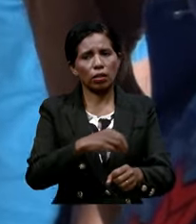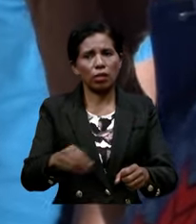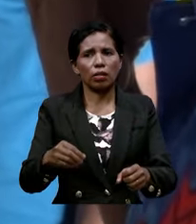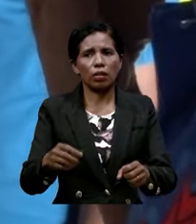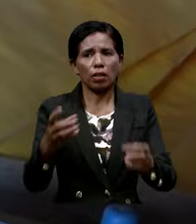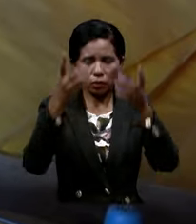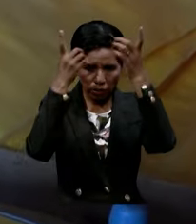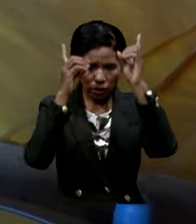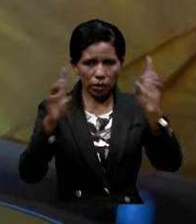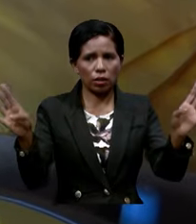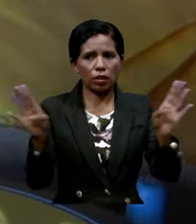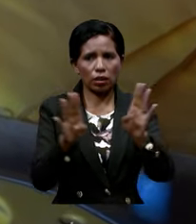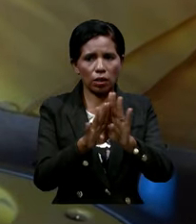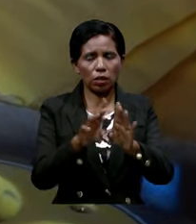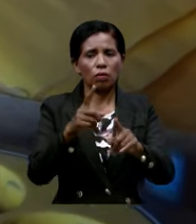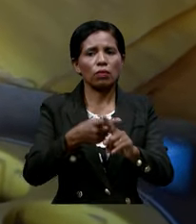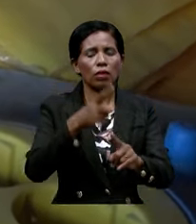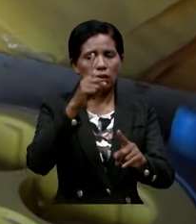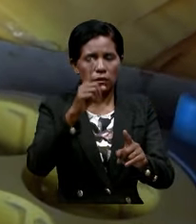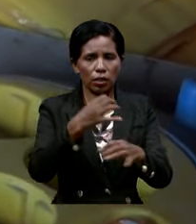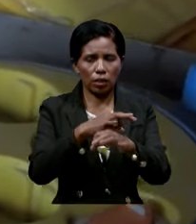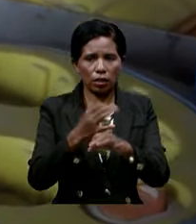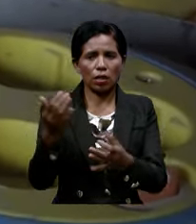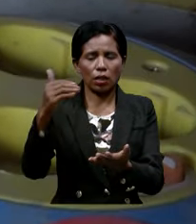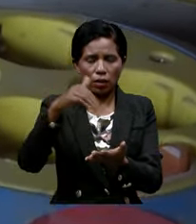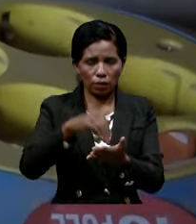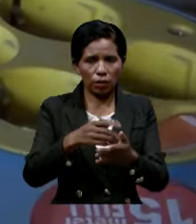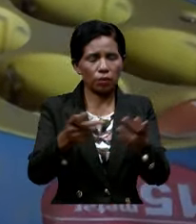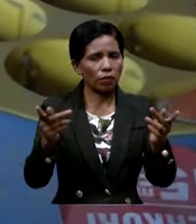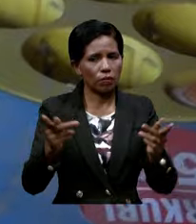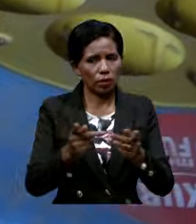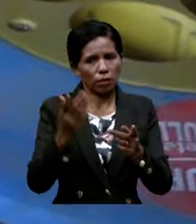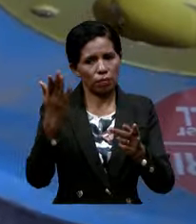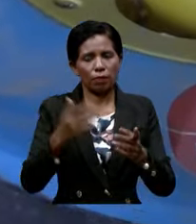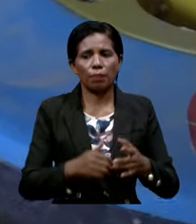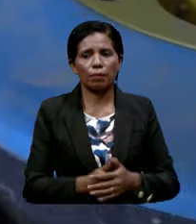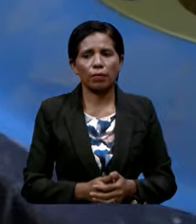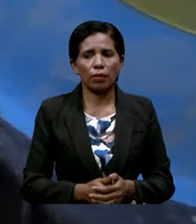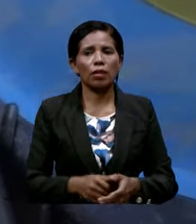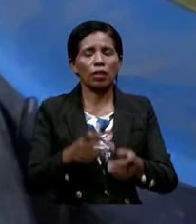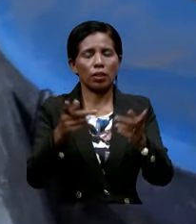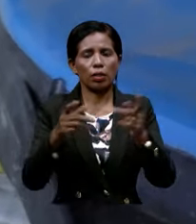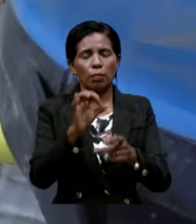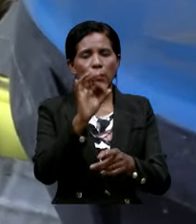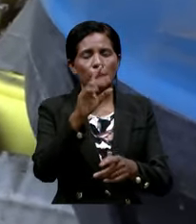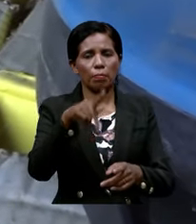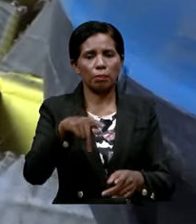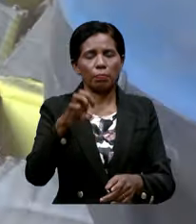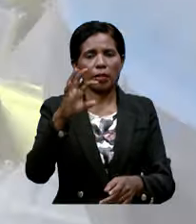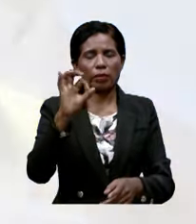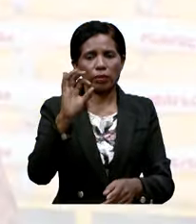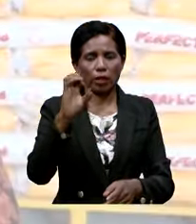nune decidi taka provisório fulangida atu hadia fali fatin refere. I armazém perfeito.